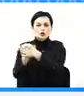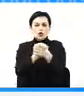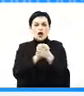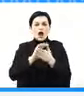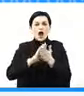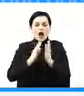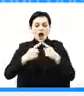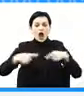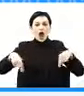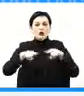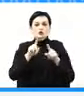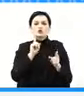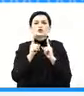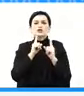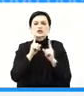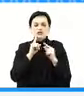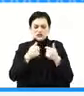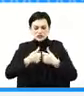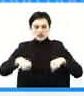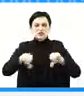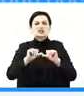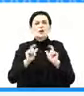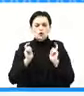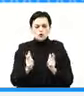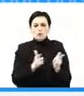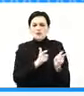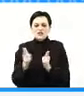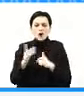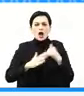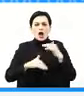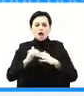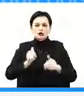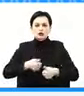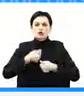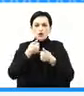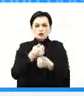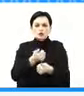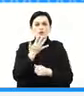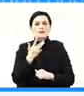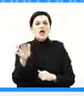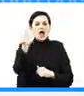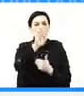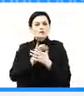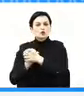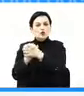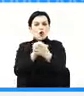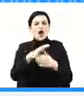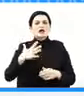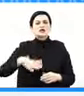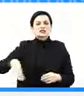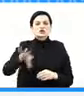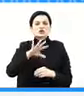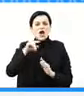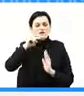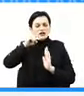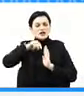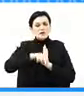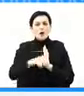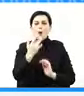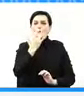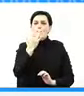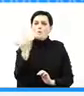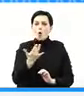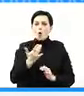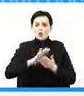ასოცირების საბჭომ დაადასტურა მზაობა ხელი შეუწყონ ევროკავშირთან საქართველოს უფრო ღრმა პოლიტიკურ